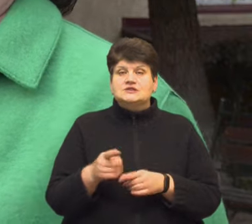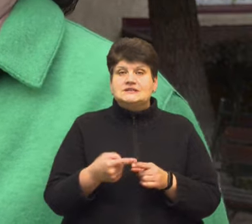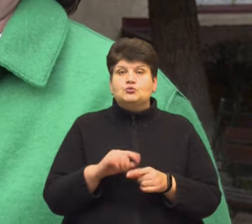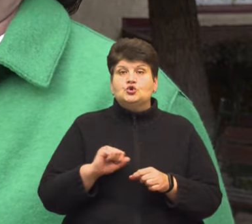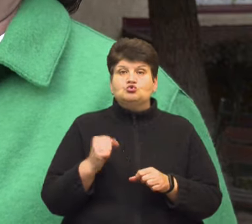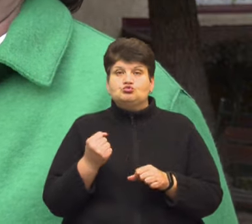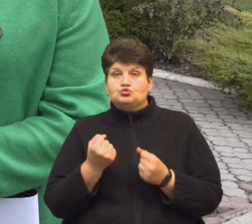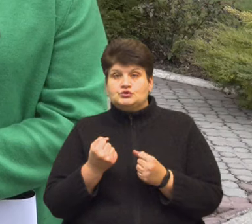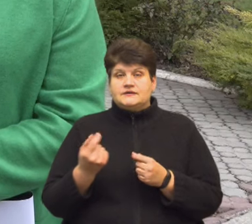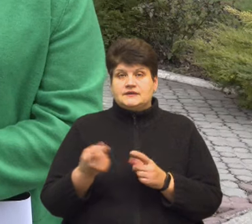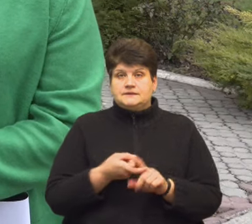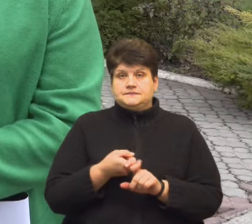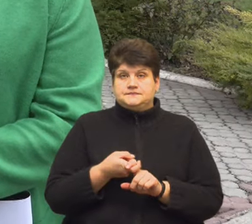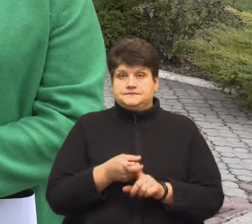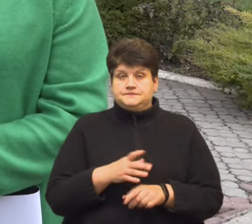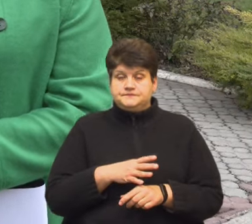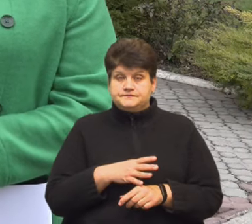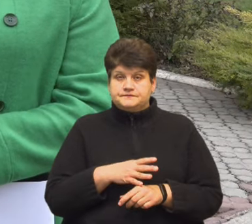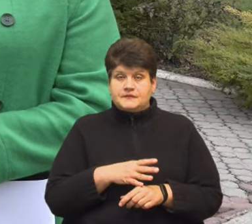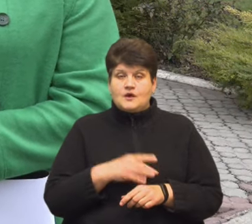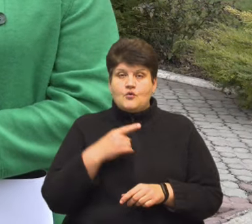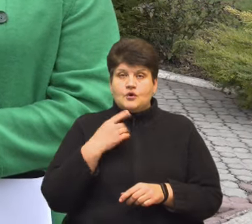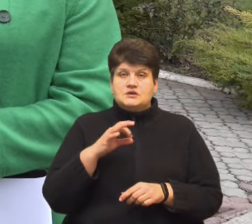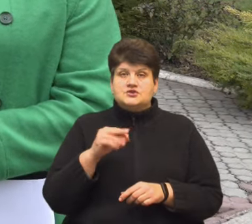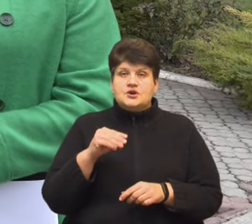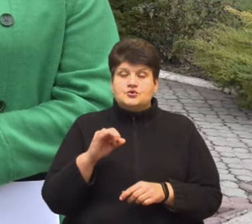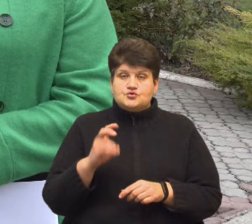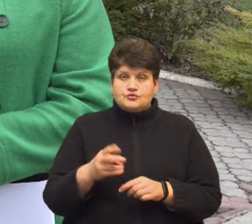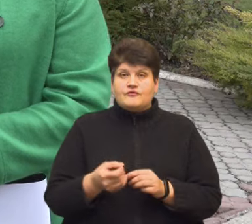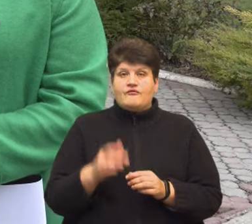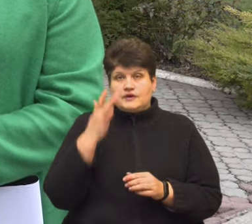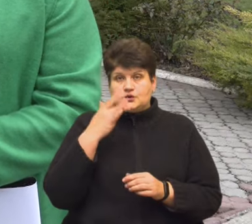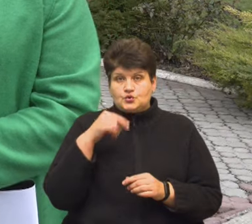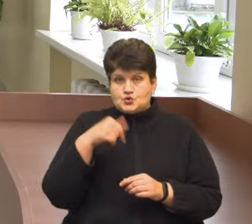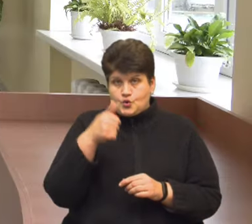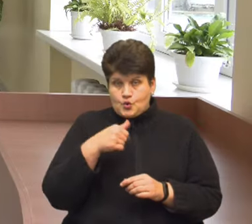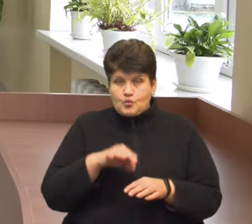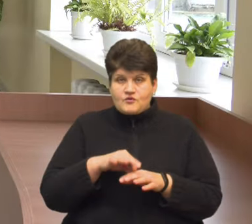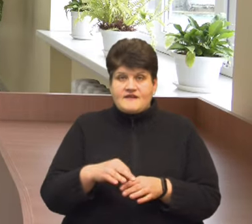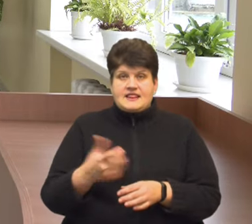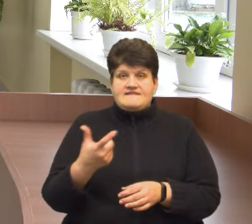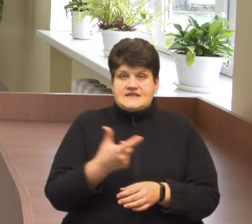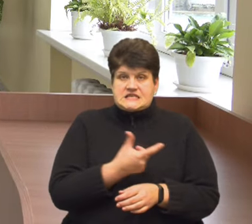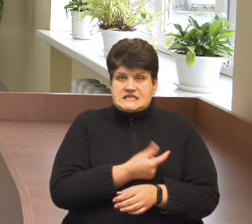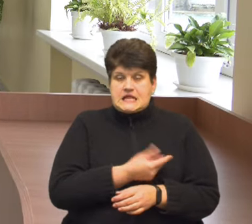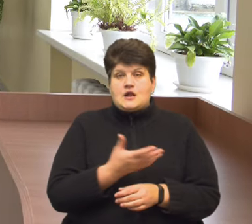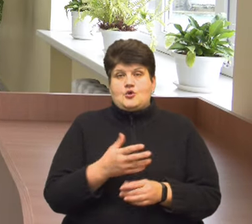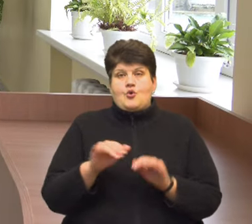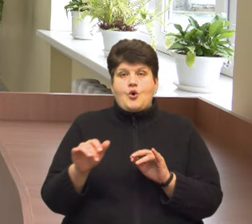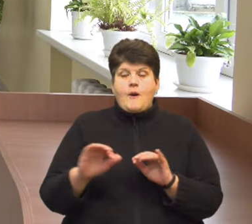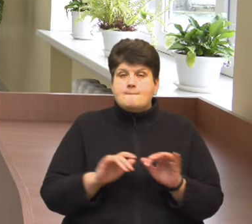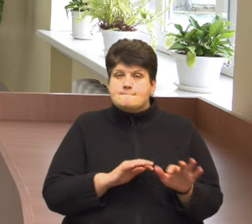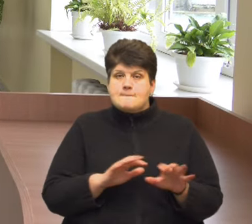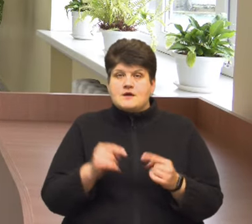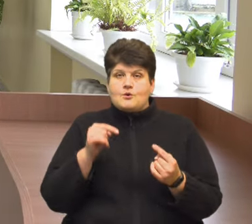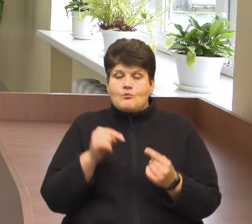між собою вони контактували за словами Оксани Чайчук влітку цього року провели вакцинальну кампанію від Кору під час неї щепили